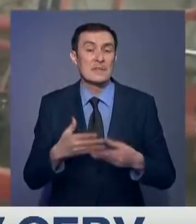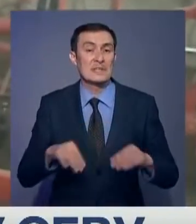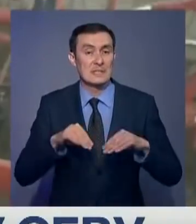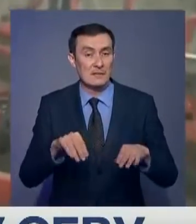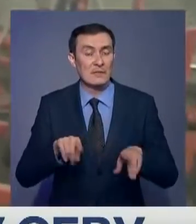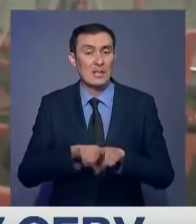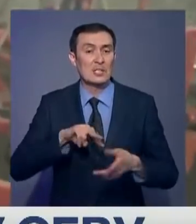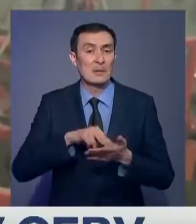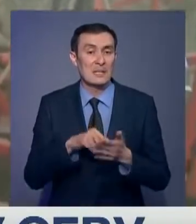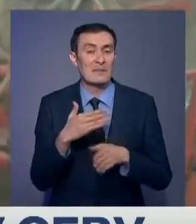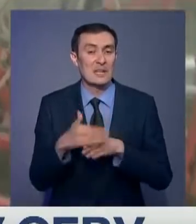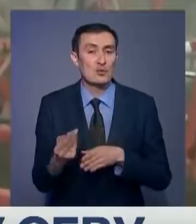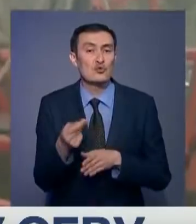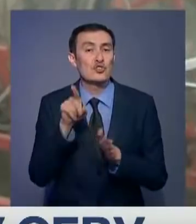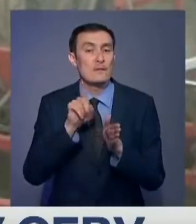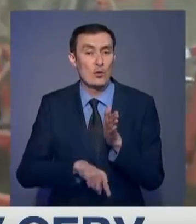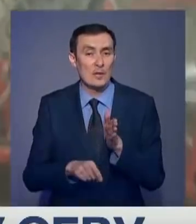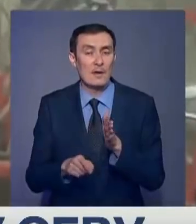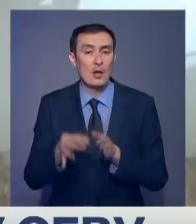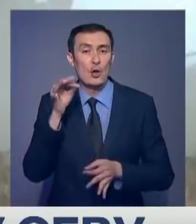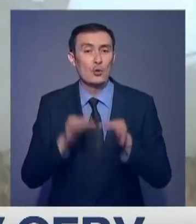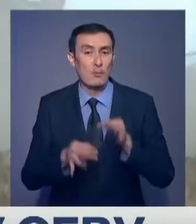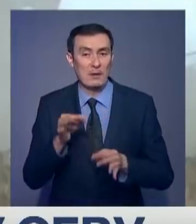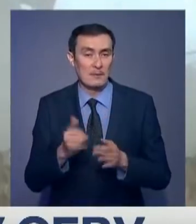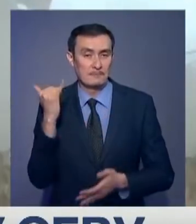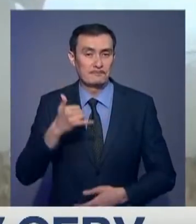также предусмотрено выделение удешевленного топлива.